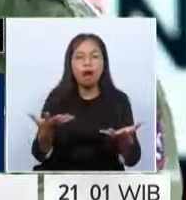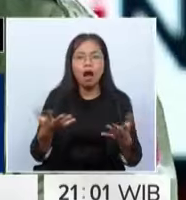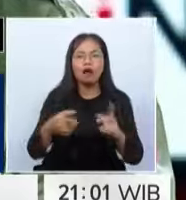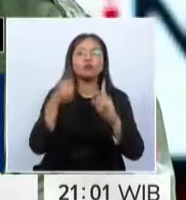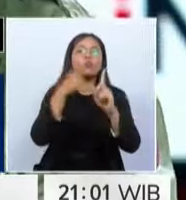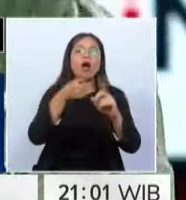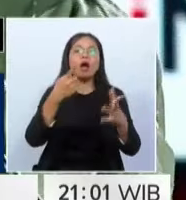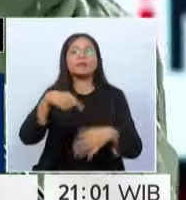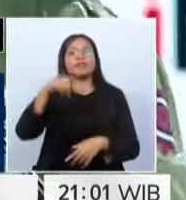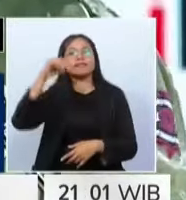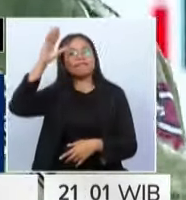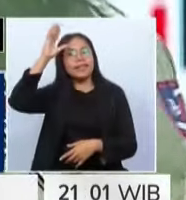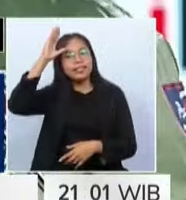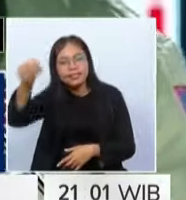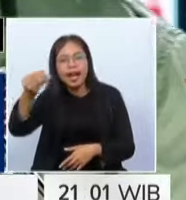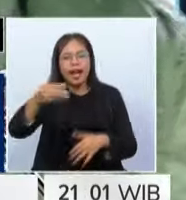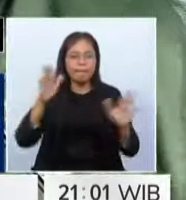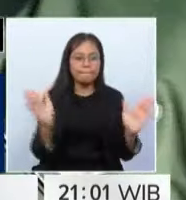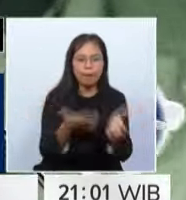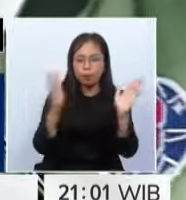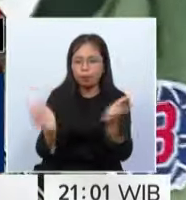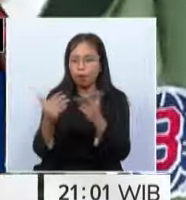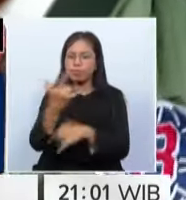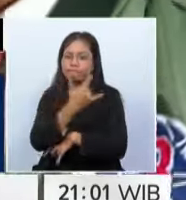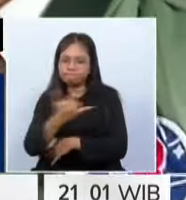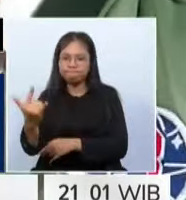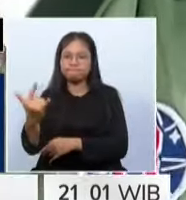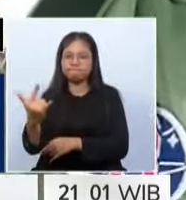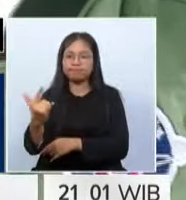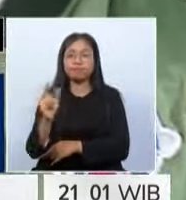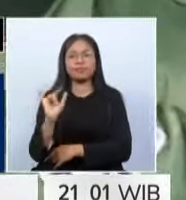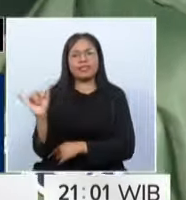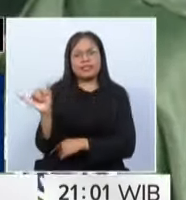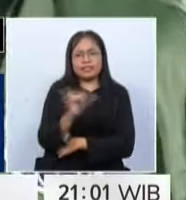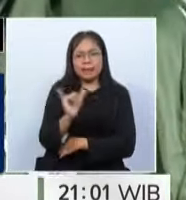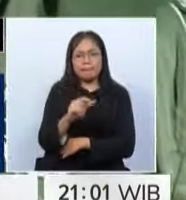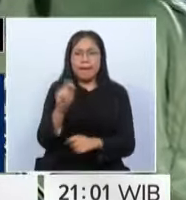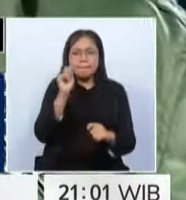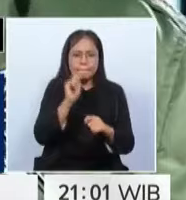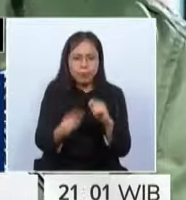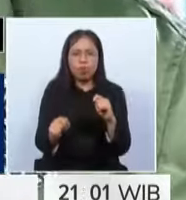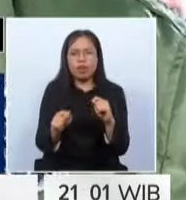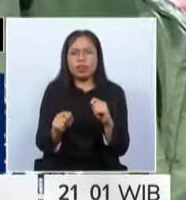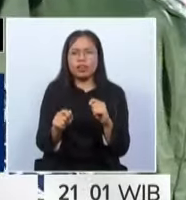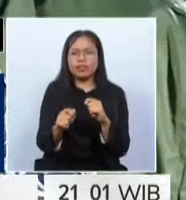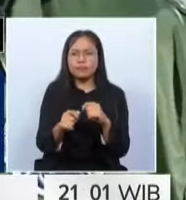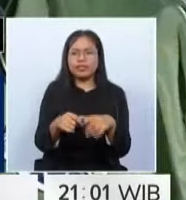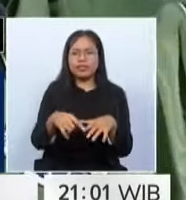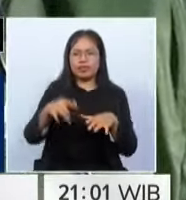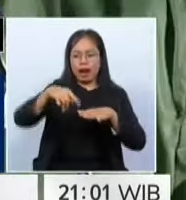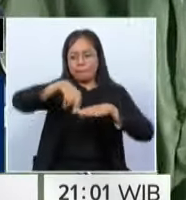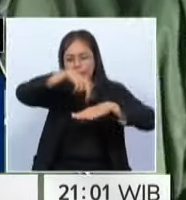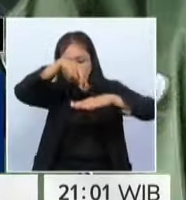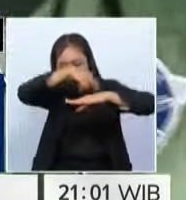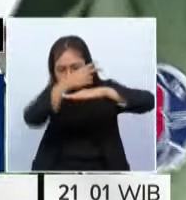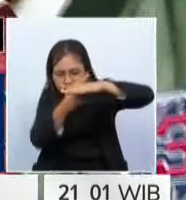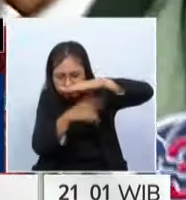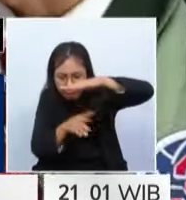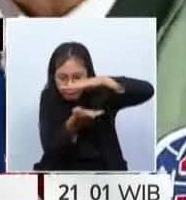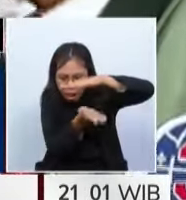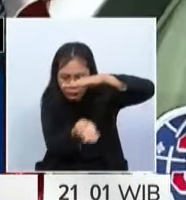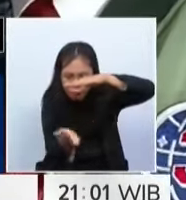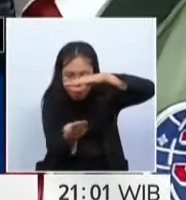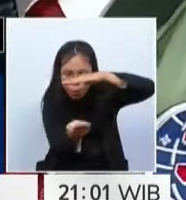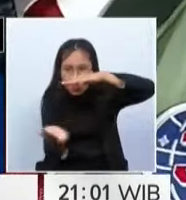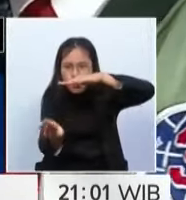perencanaan pembangunan termasuk ketika kita membuat kapas lam yang sudah dimulai dari ptpal yang kerja samanya Kalau